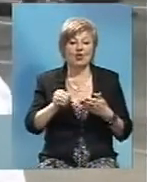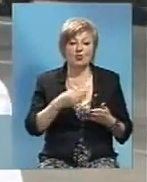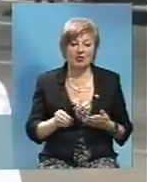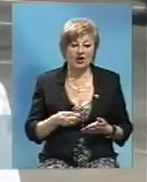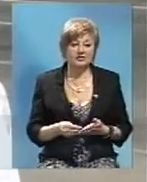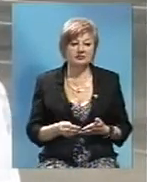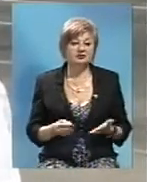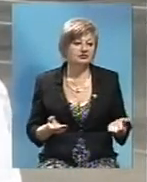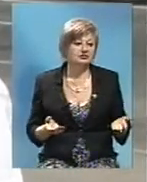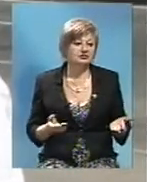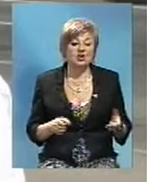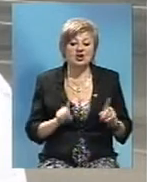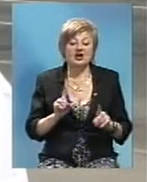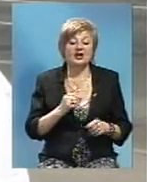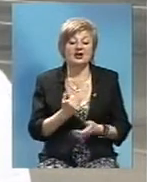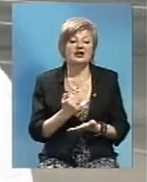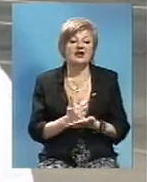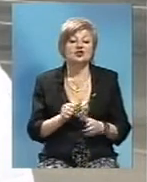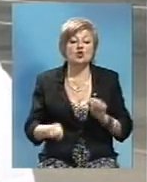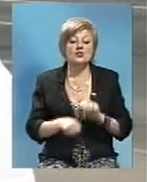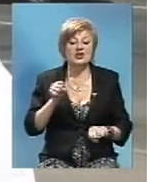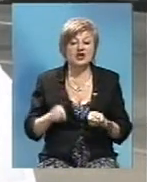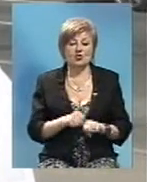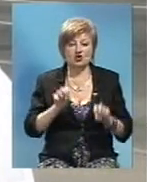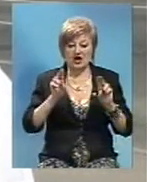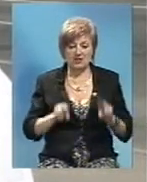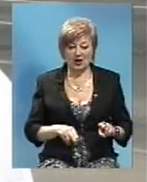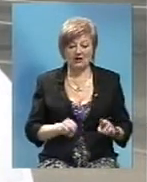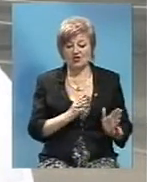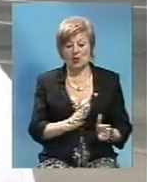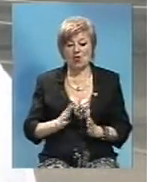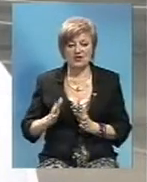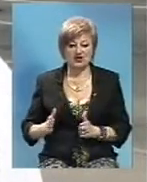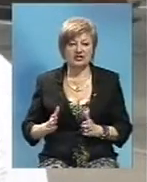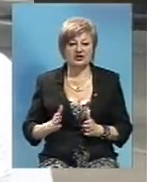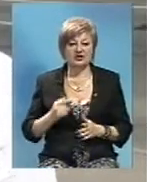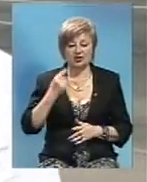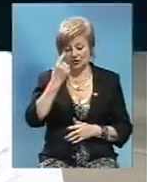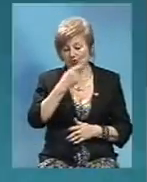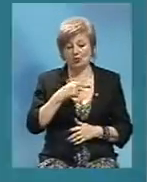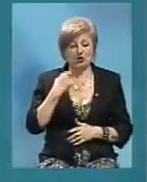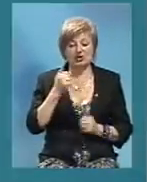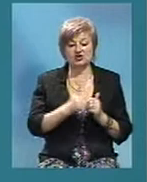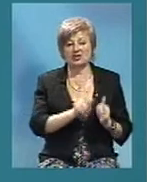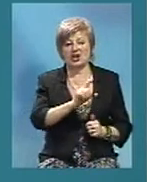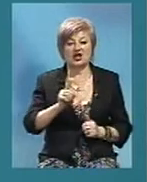в принципе, не нарушали какие-то другие правовые нормы, это дело сугубо лично каждого.